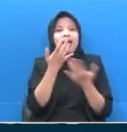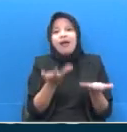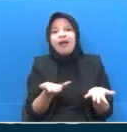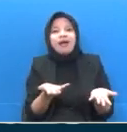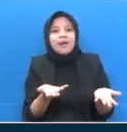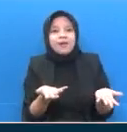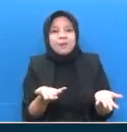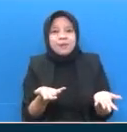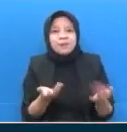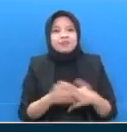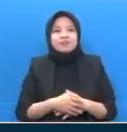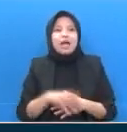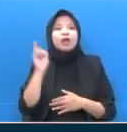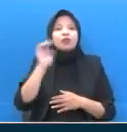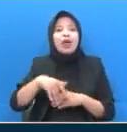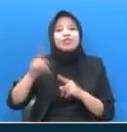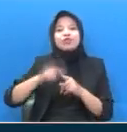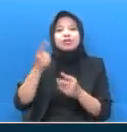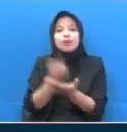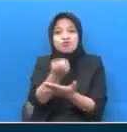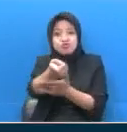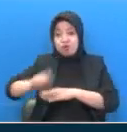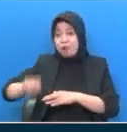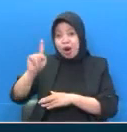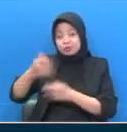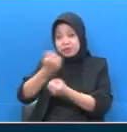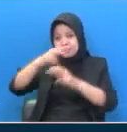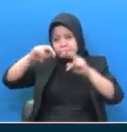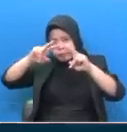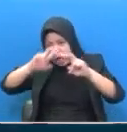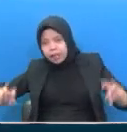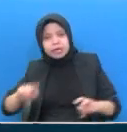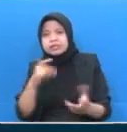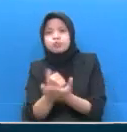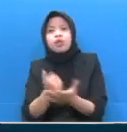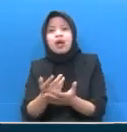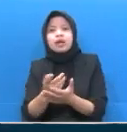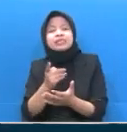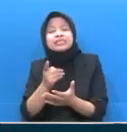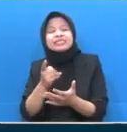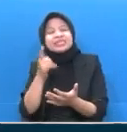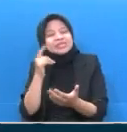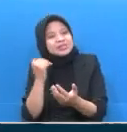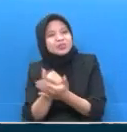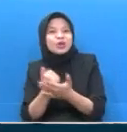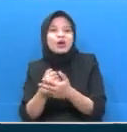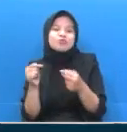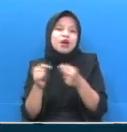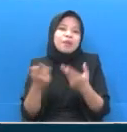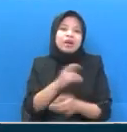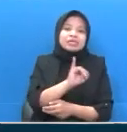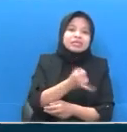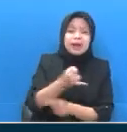terjadi. PR dari penuntut umum dan majelis untuk bisa menggali yang sebenarnya. seperti apa sih hubungan antara Joshua dengan